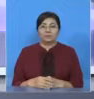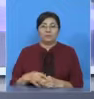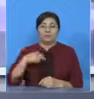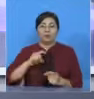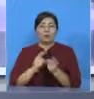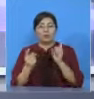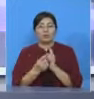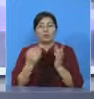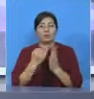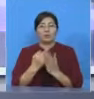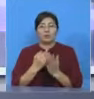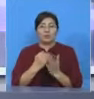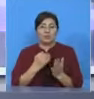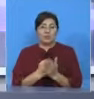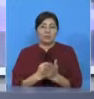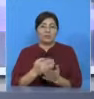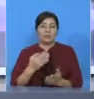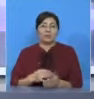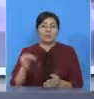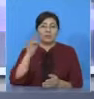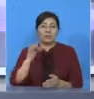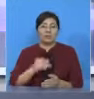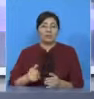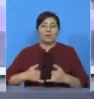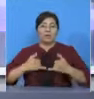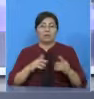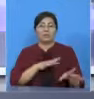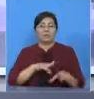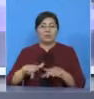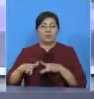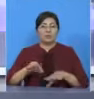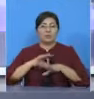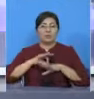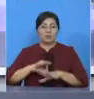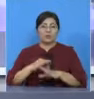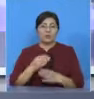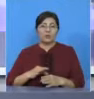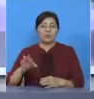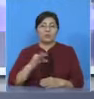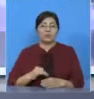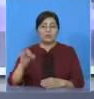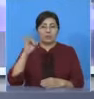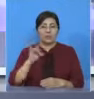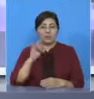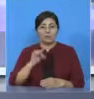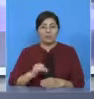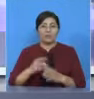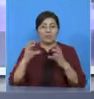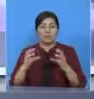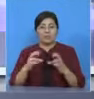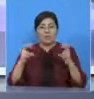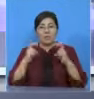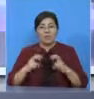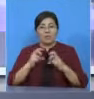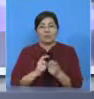Ruhani Jangru bağdarlaması ayasında tarihka tağzım iş şarası ötkizildi. Şara barısında oblıstı tarihi mədini moranı zerttiu,